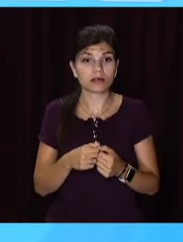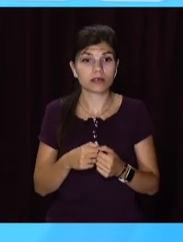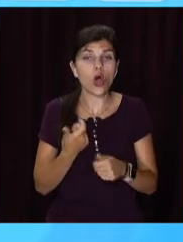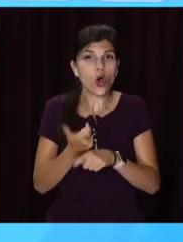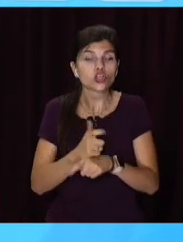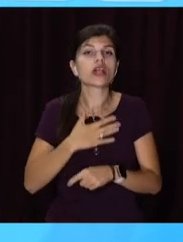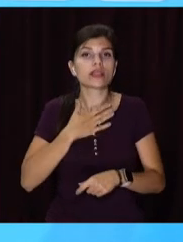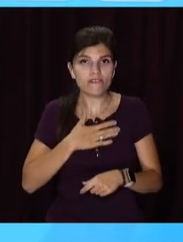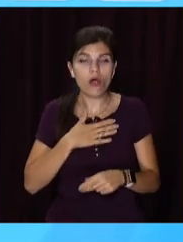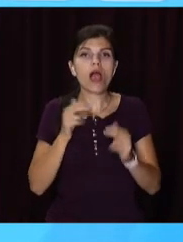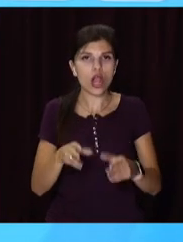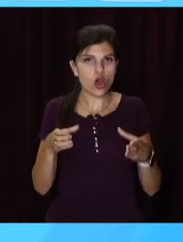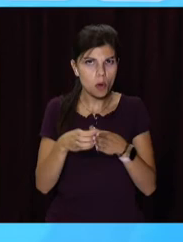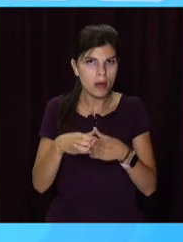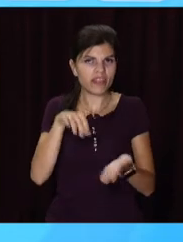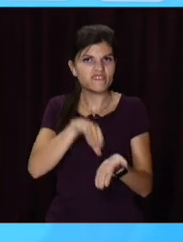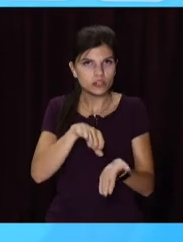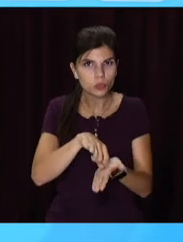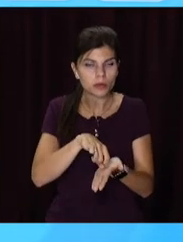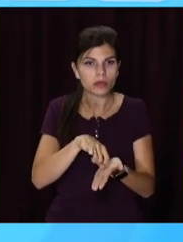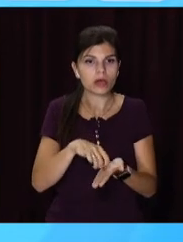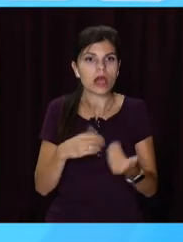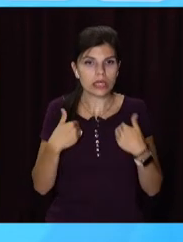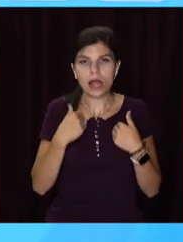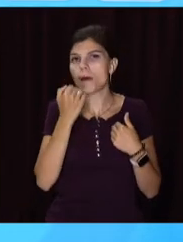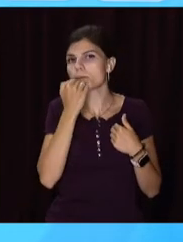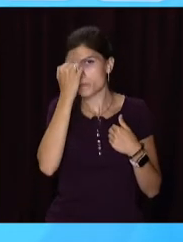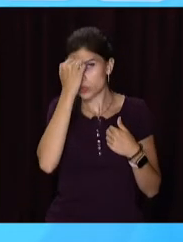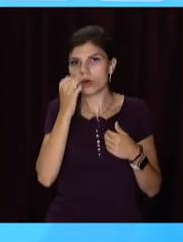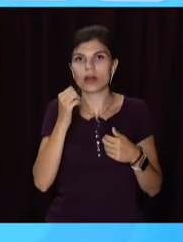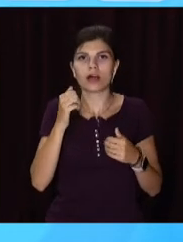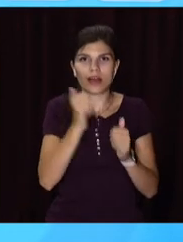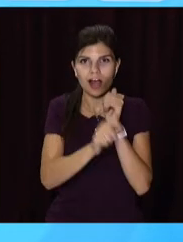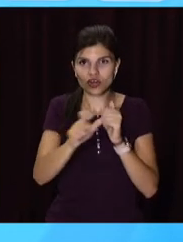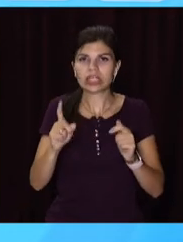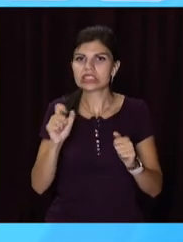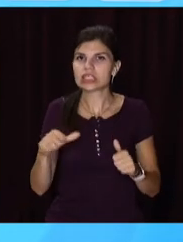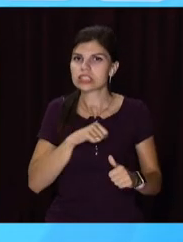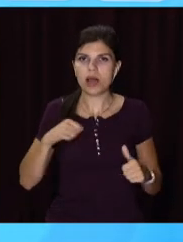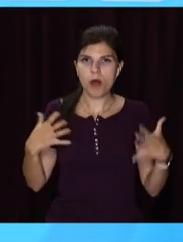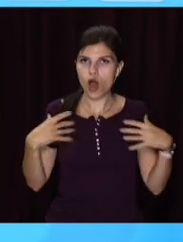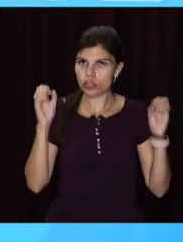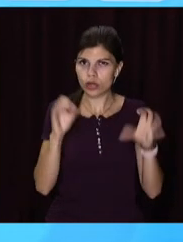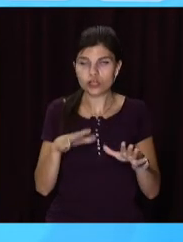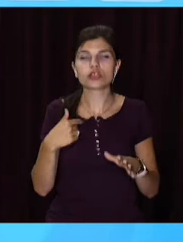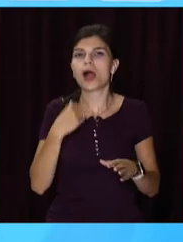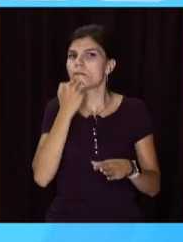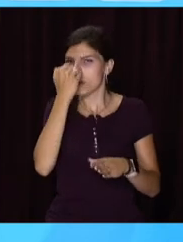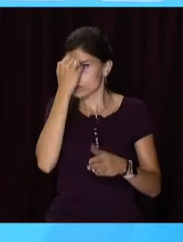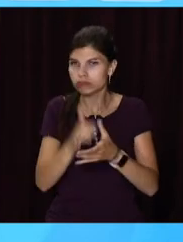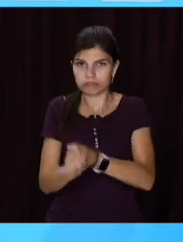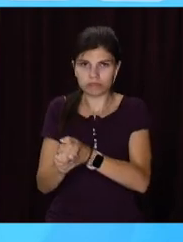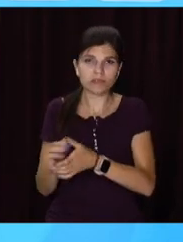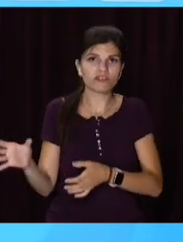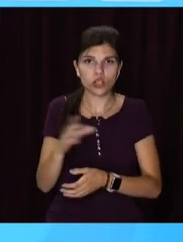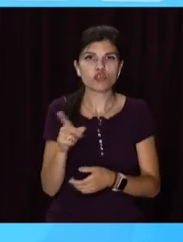дуже доволен, як команда виступила. Я поблагодарю ребят, во-первых, за самодачу. Я поблагодарил их за